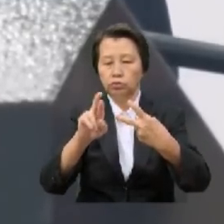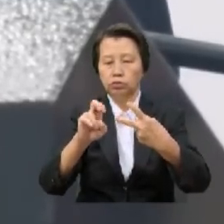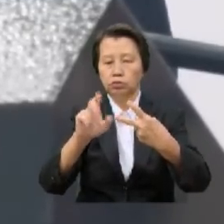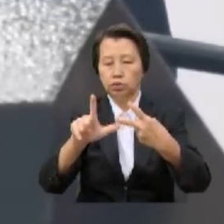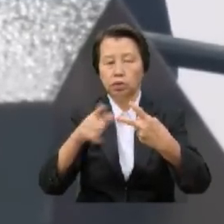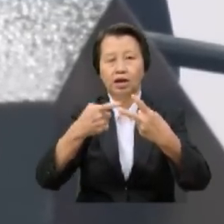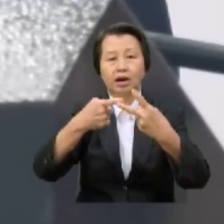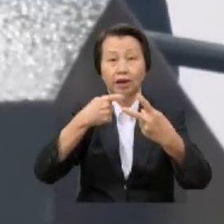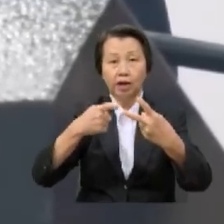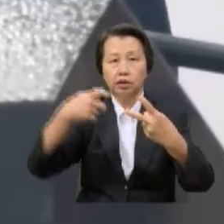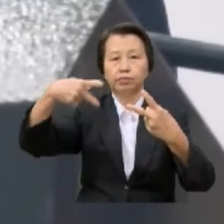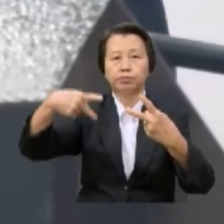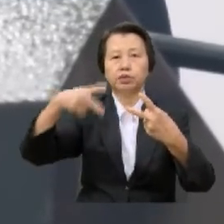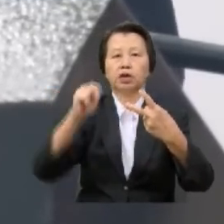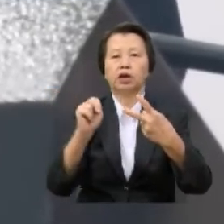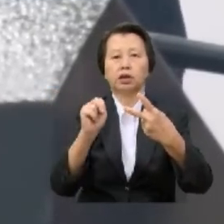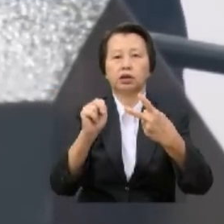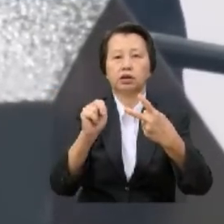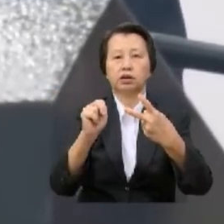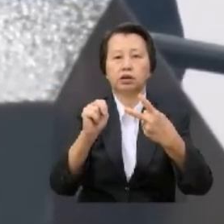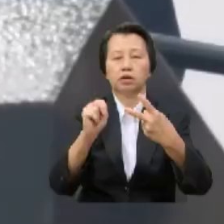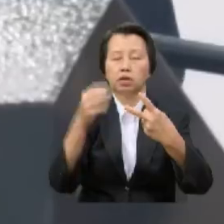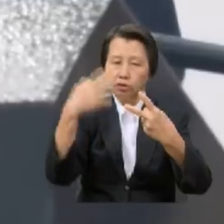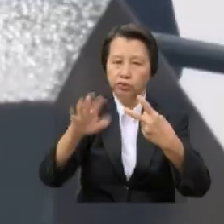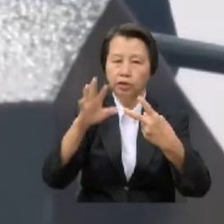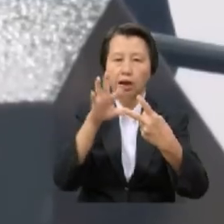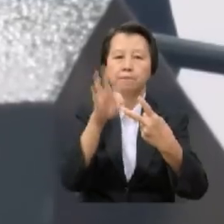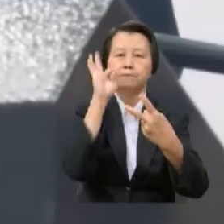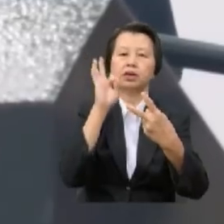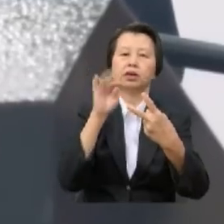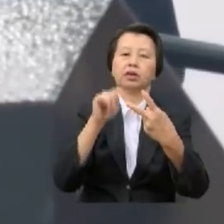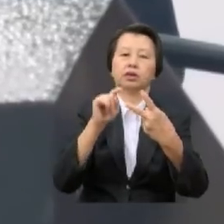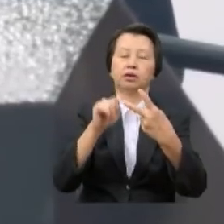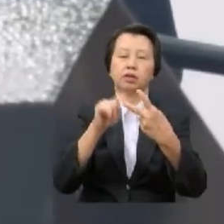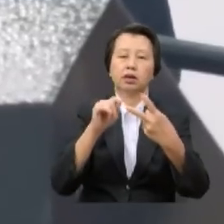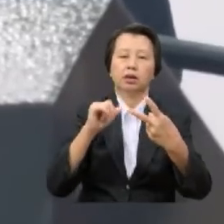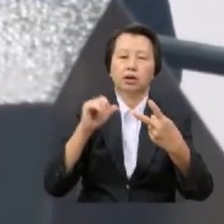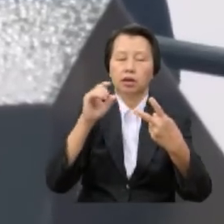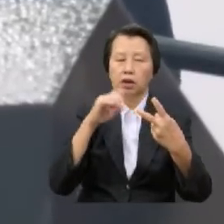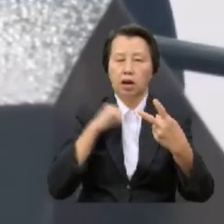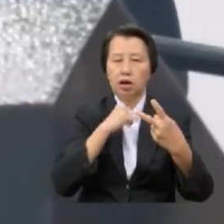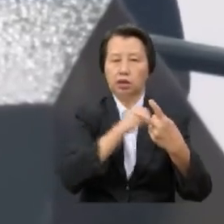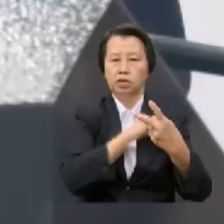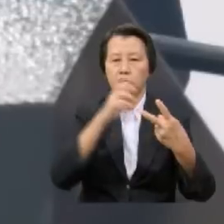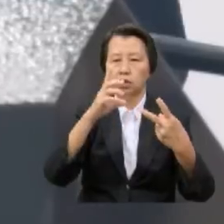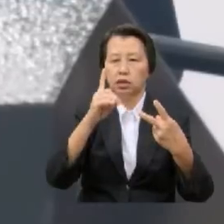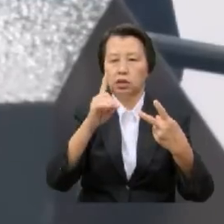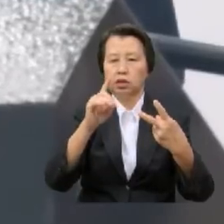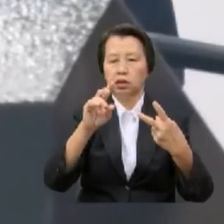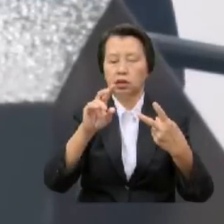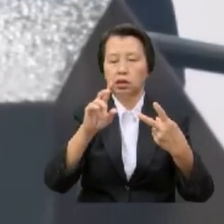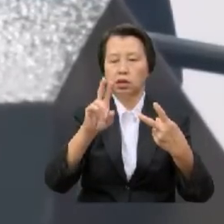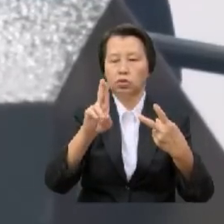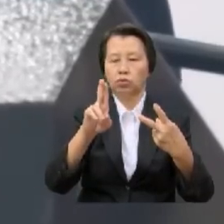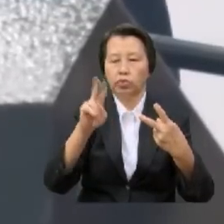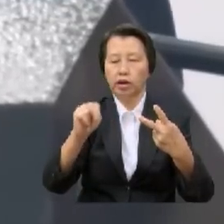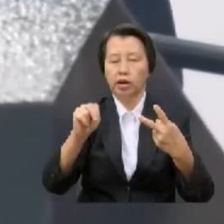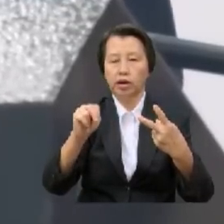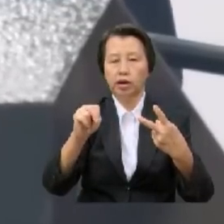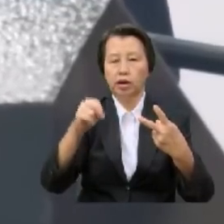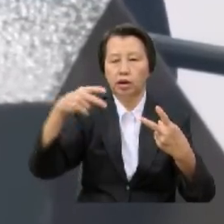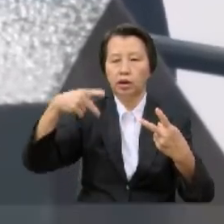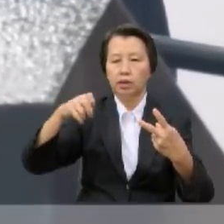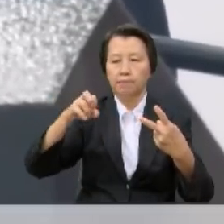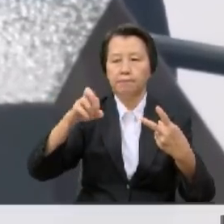Parti Perikatan Nasional PN telah dipilih sebagai ahli Dewan Undangan Negeri bagi bahagian pilihan